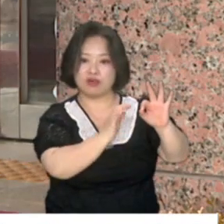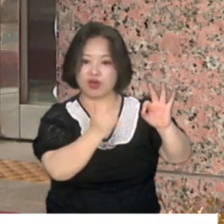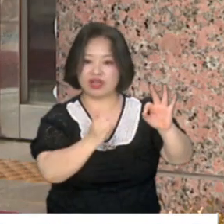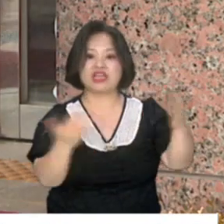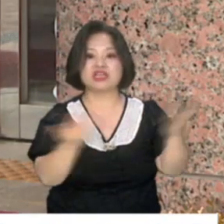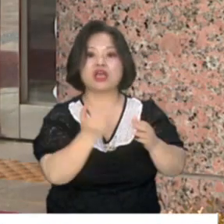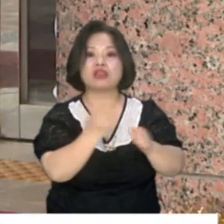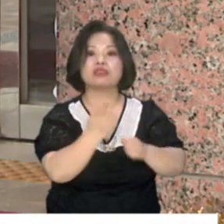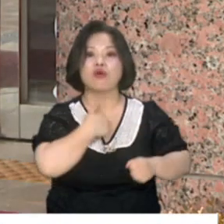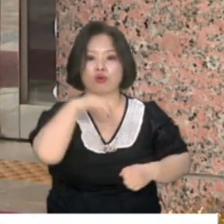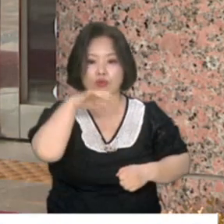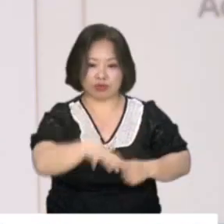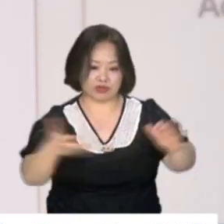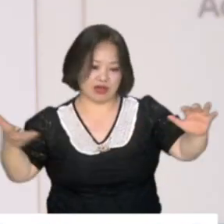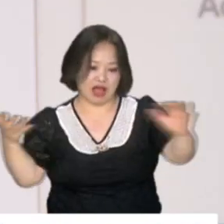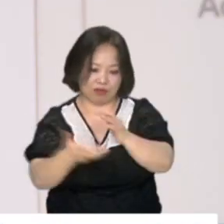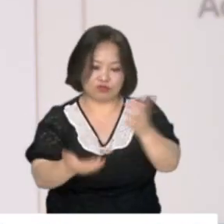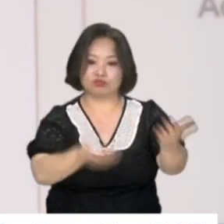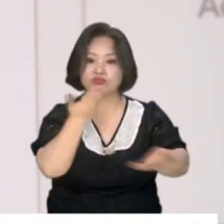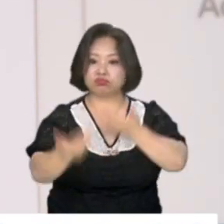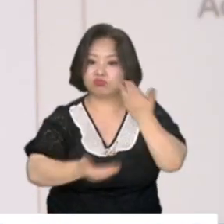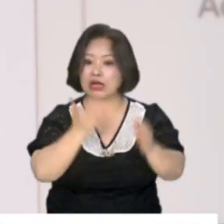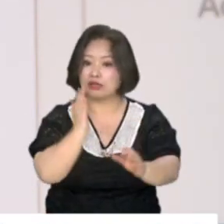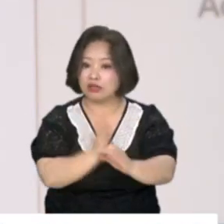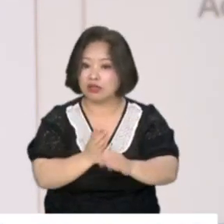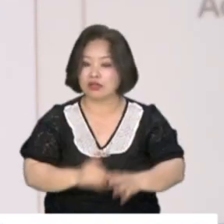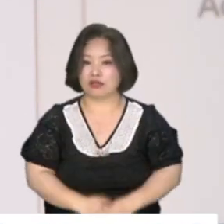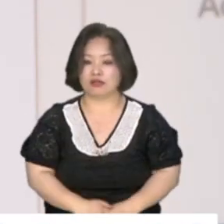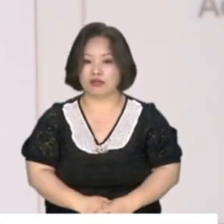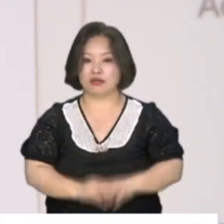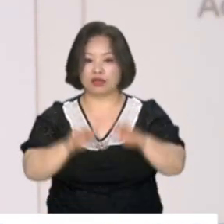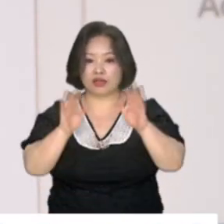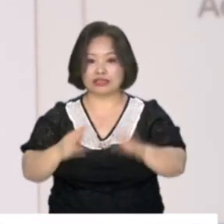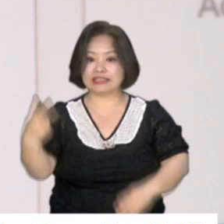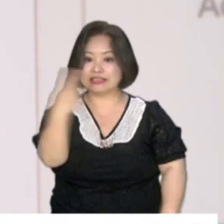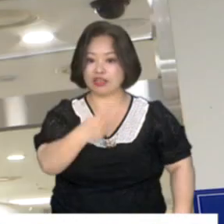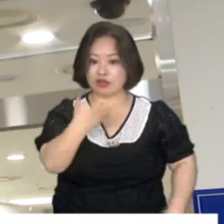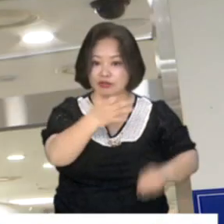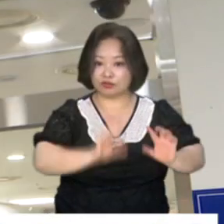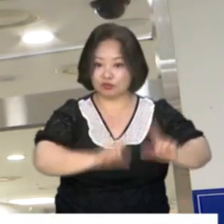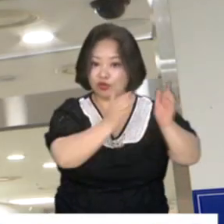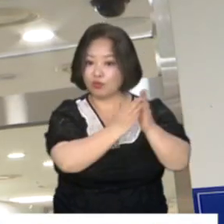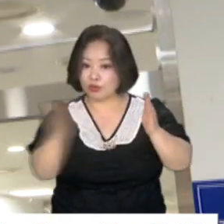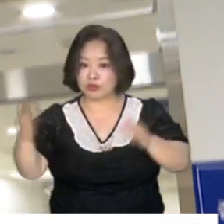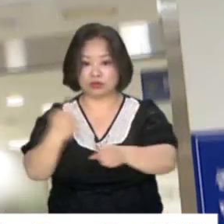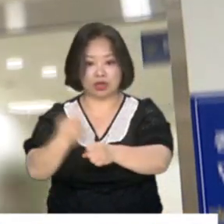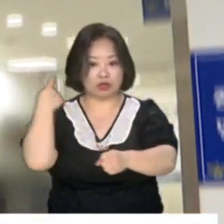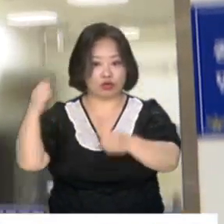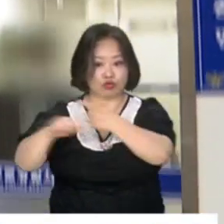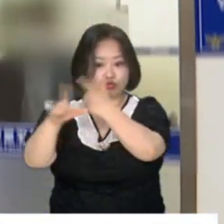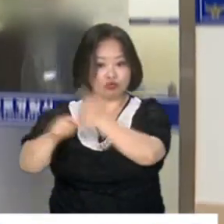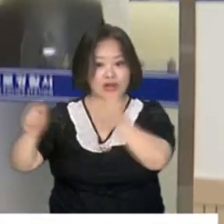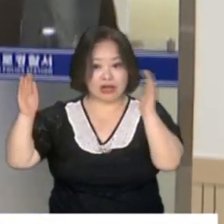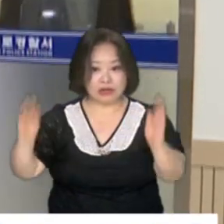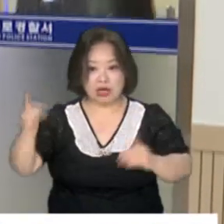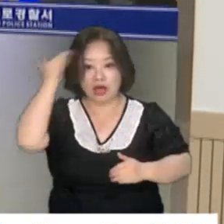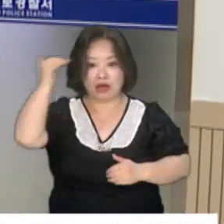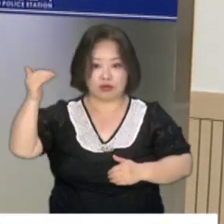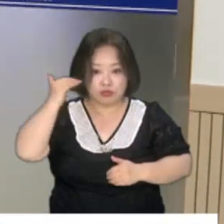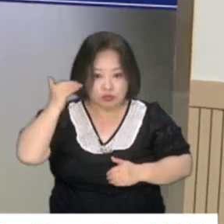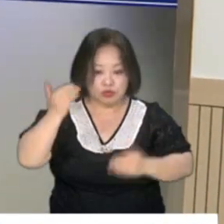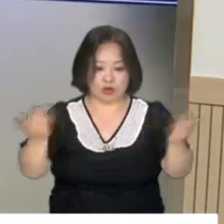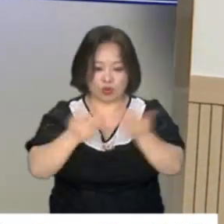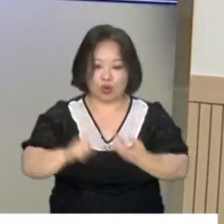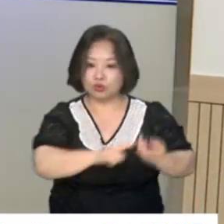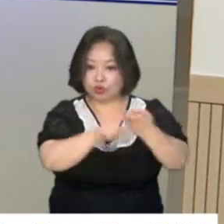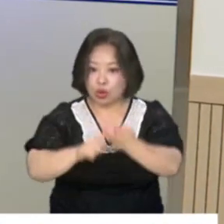두 곳을 대상으로 압수수색을 벌이고 있습니다 이들은 지난 2019년부터 지난해 6월까지 한국노총 간부로